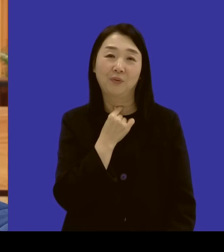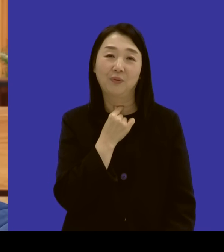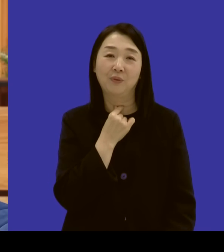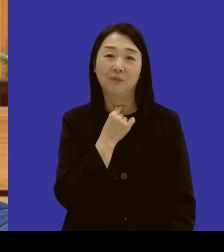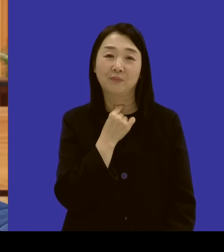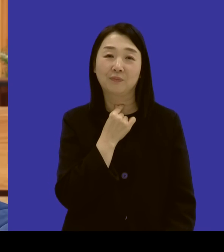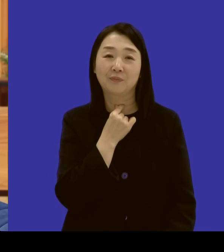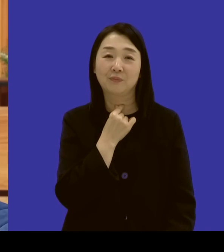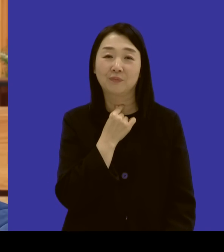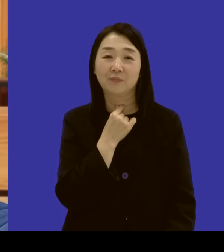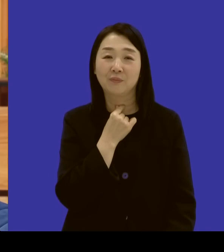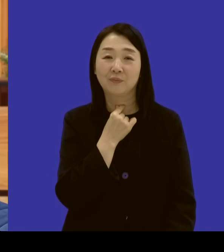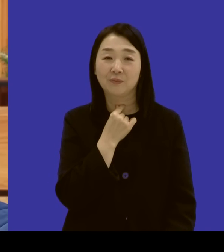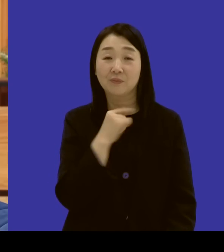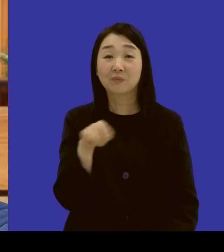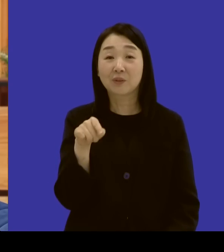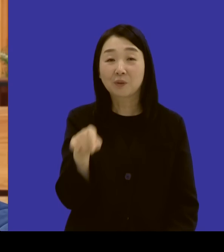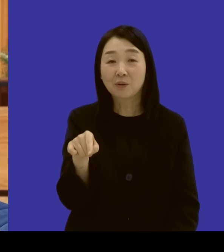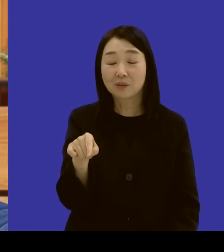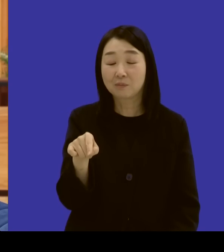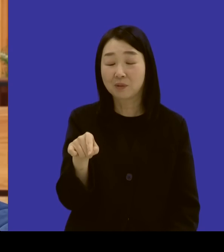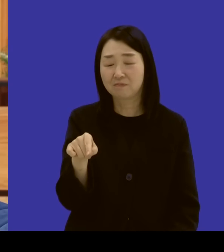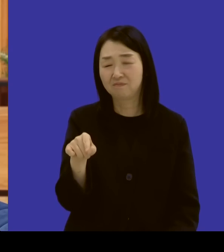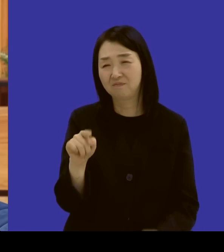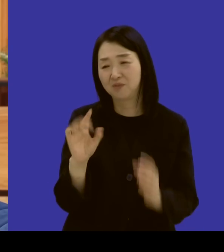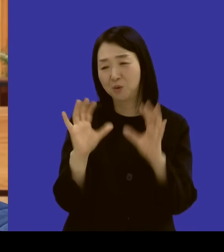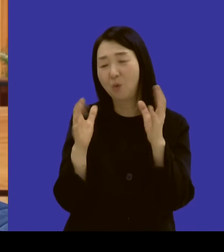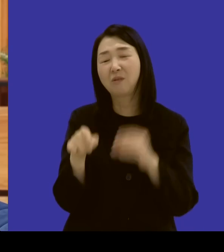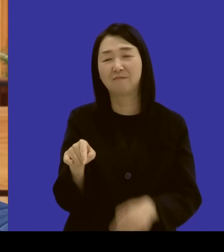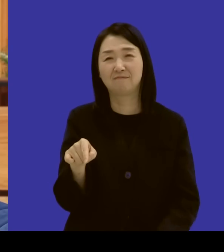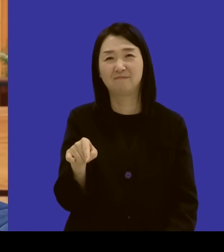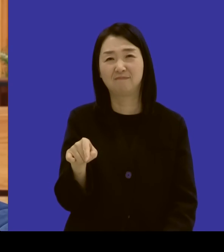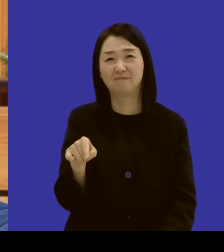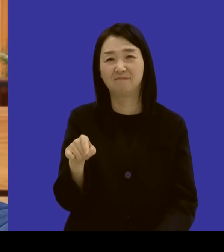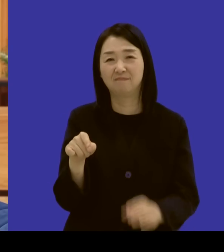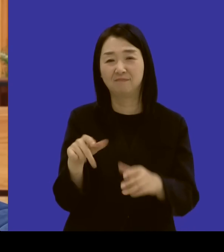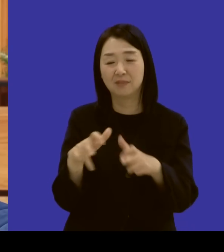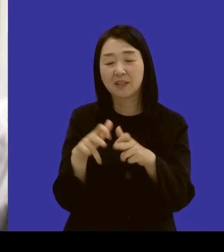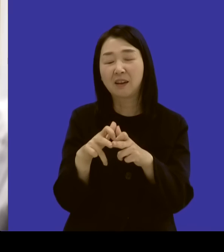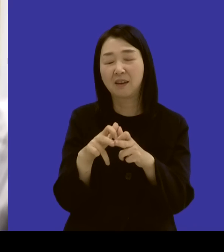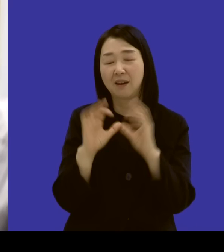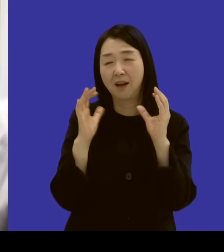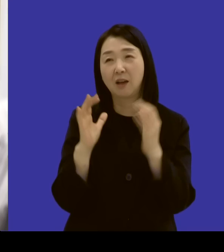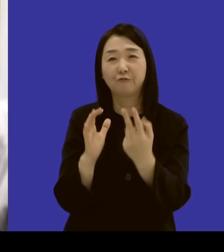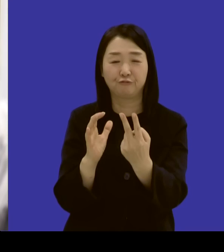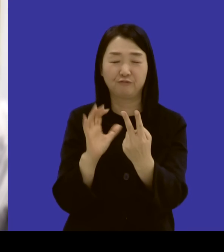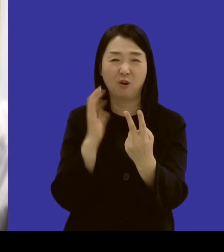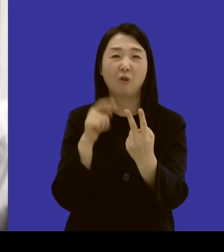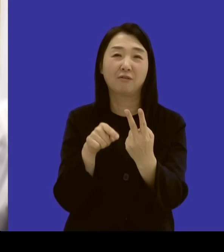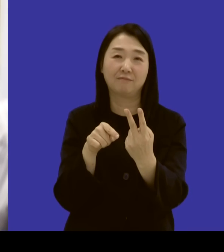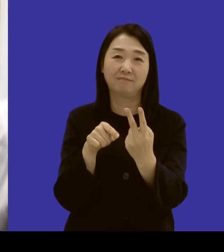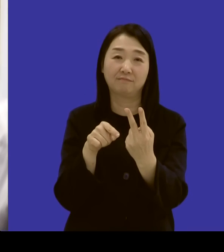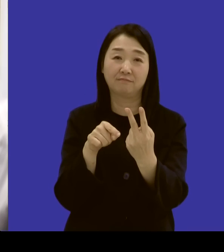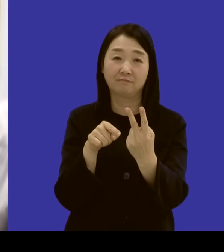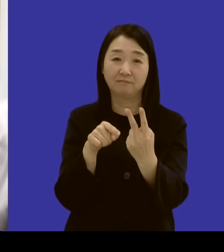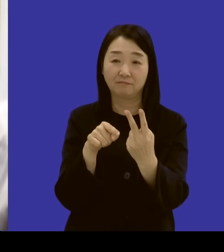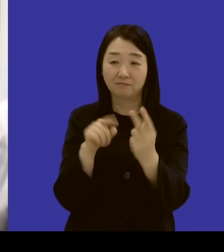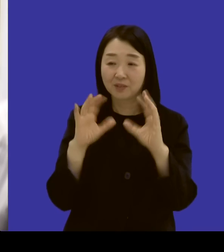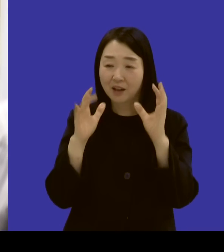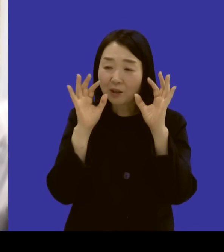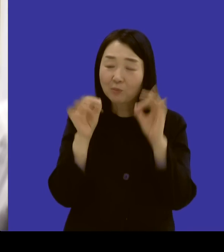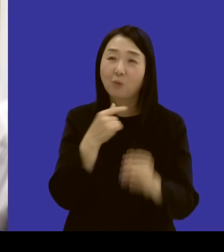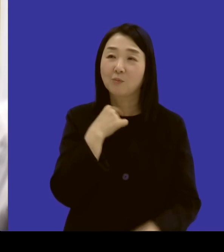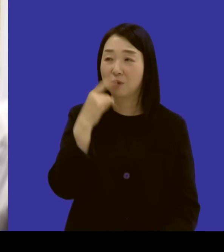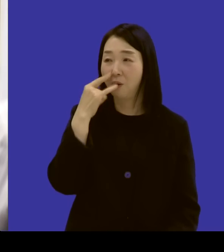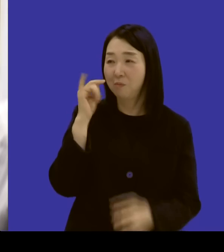그러니까 거기에 너무 어린 애였어요. 그 두 애가 두 장애인이. 그래서 이제 그 애들을 보고 싶었고